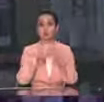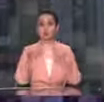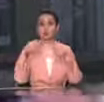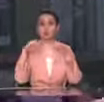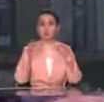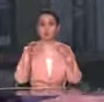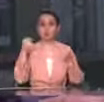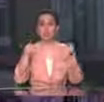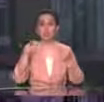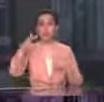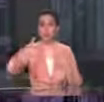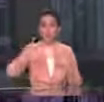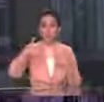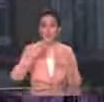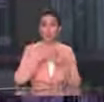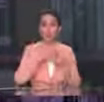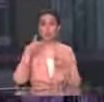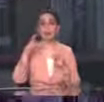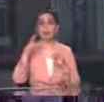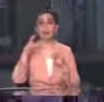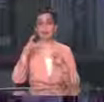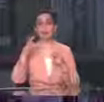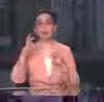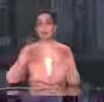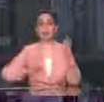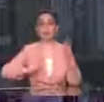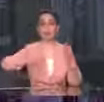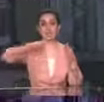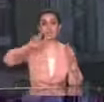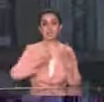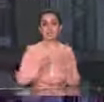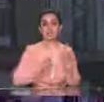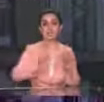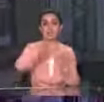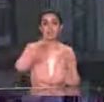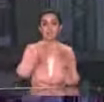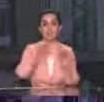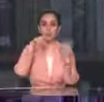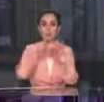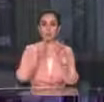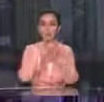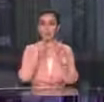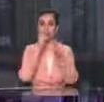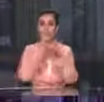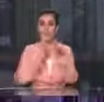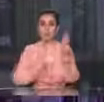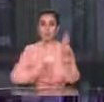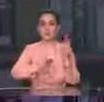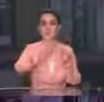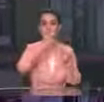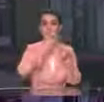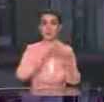которой роет землю а эскалатор это лестница которая работает на электричестве и поднимает нас метро